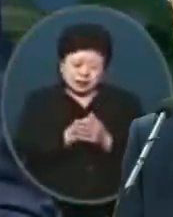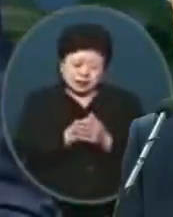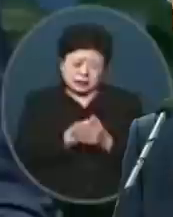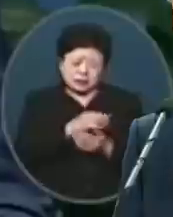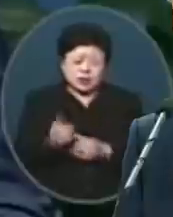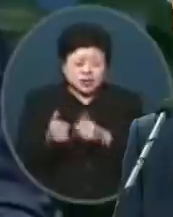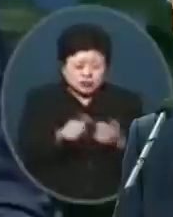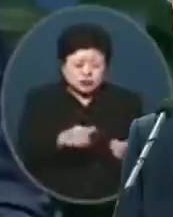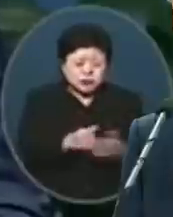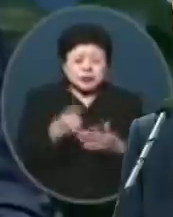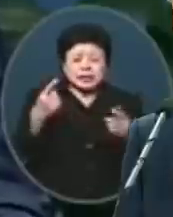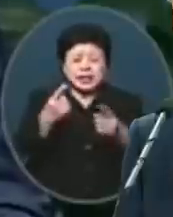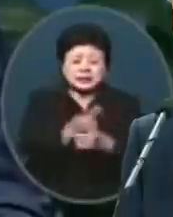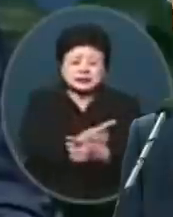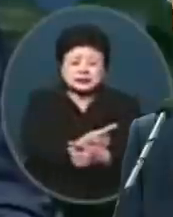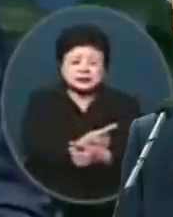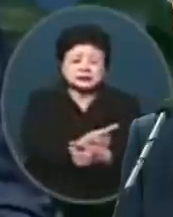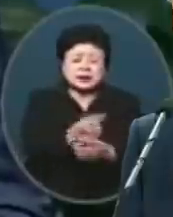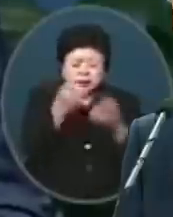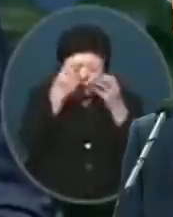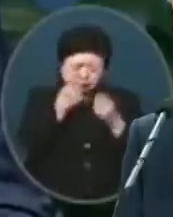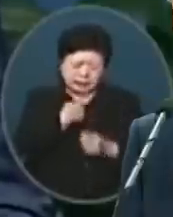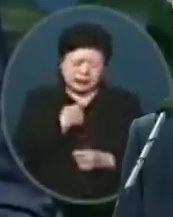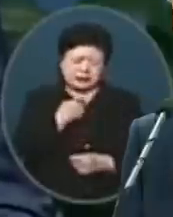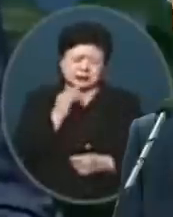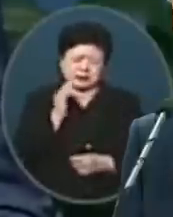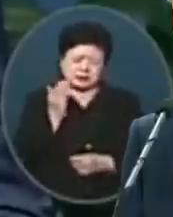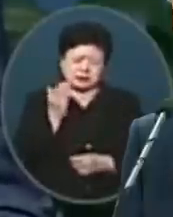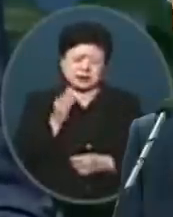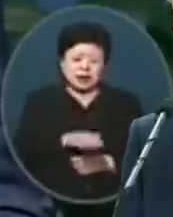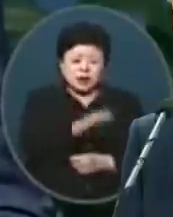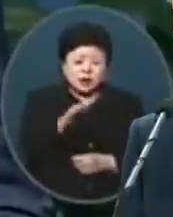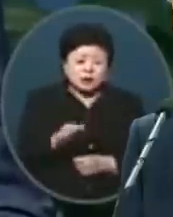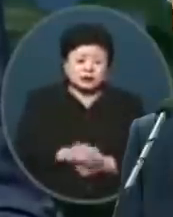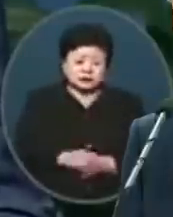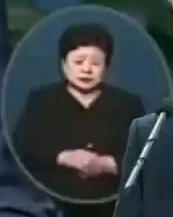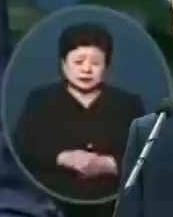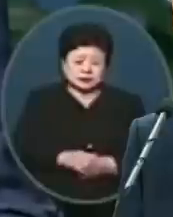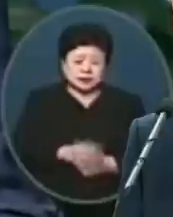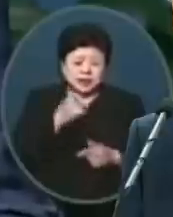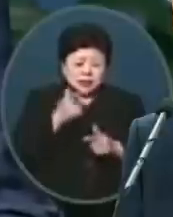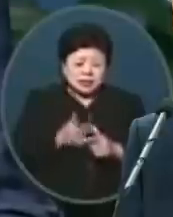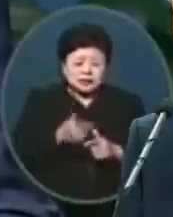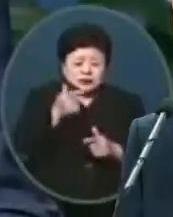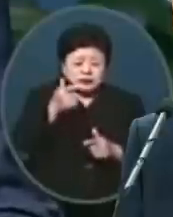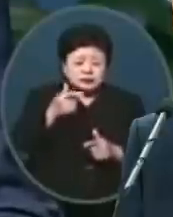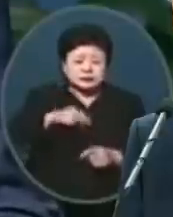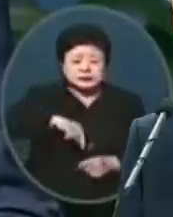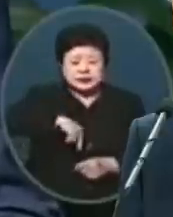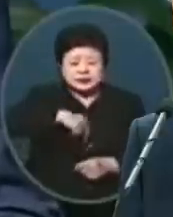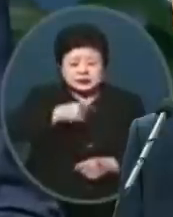우리의 죽음 때문에 대신해서 고난당했는데 우리는 그것을 모르고 예수님 자신이